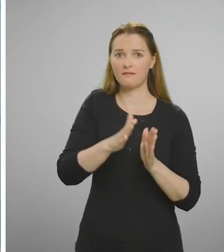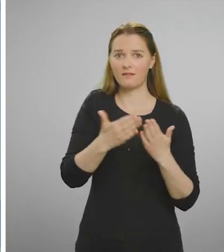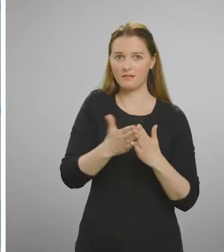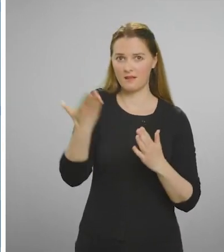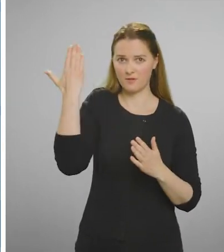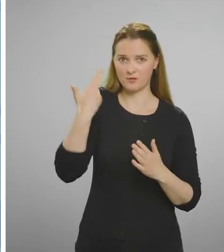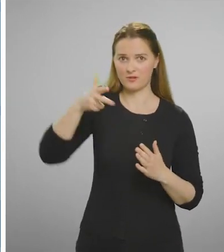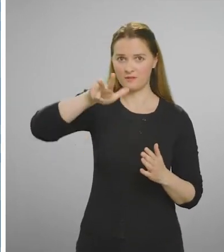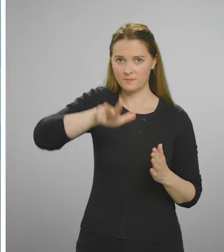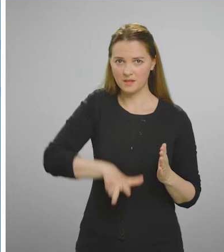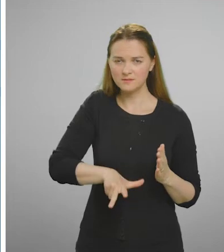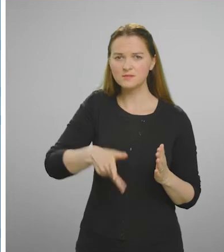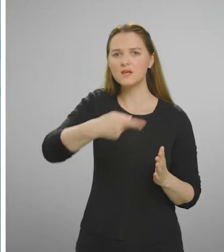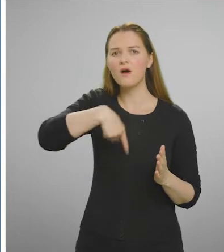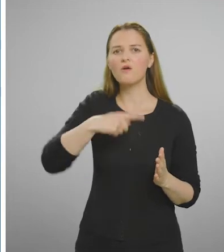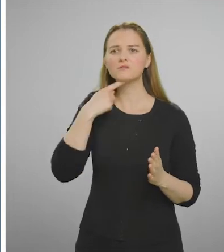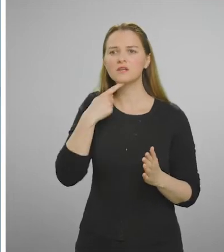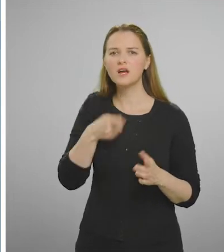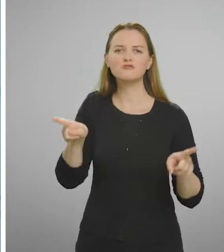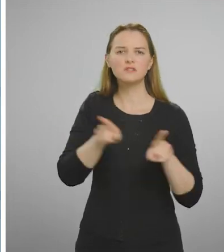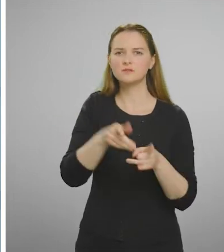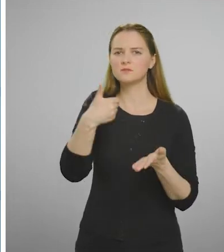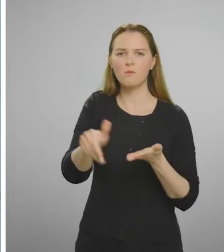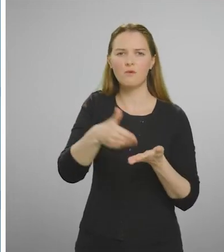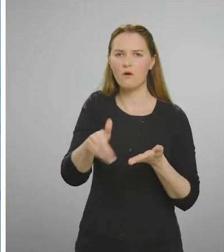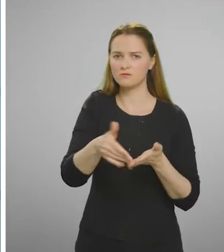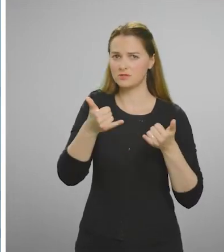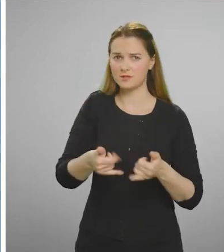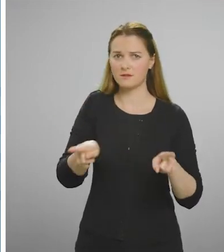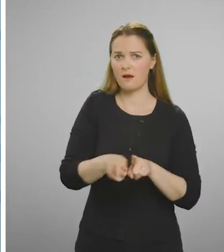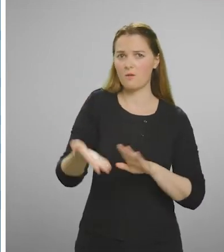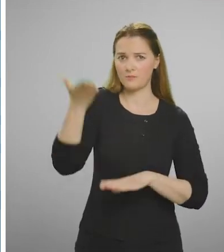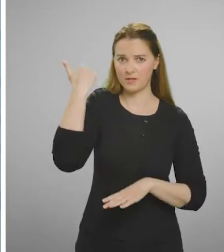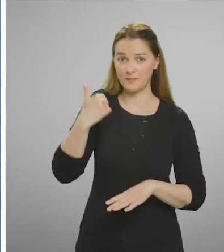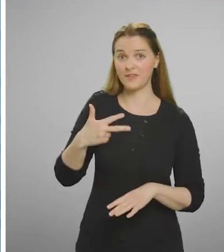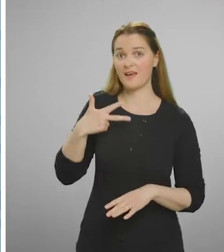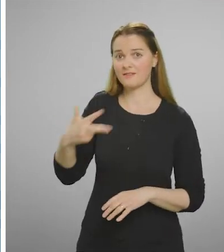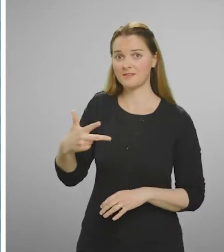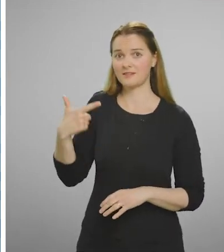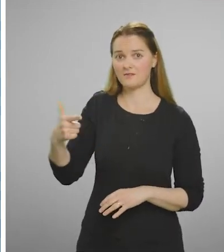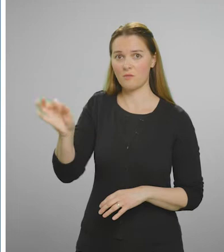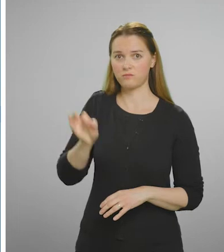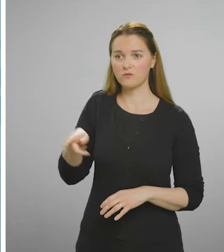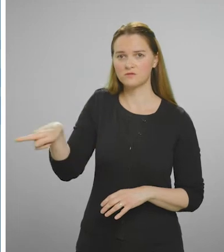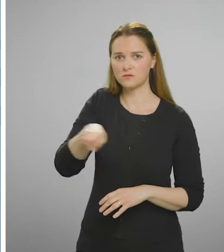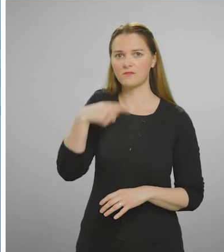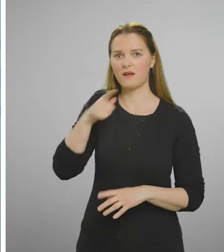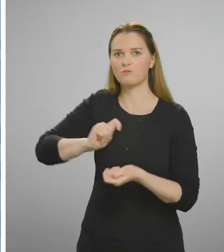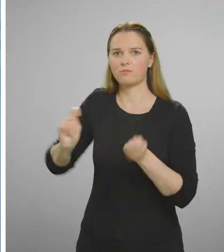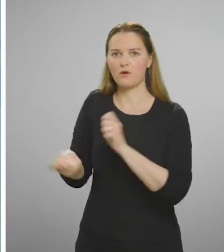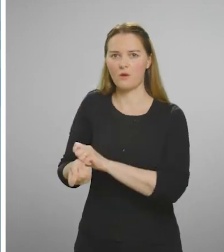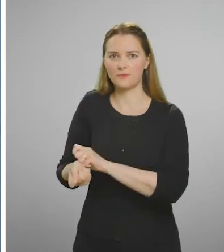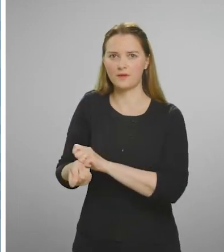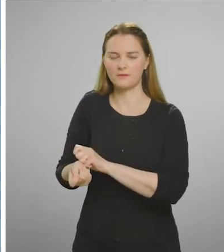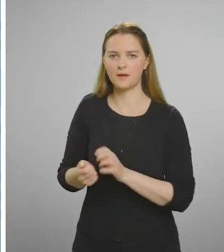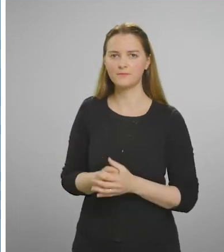3 mjeseca smatraju da su im izdaci za knjige ostali isti kao i u vrijeme prije pandemije. Za ostalih 32%